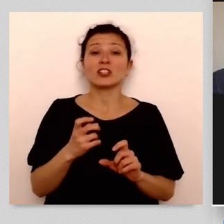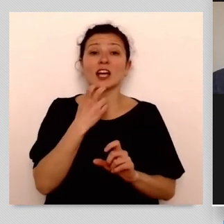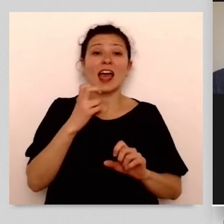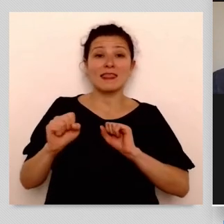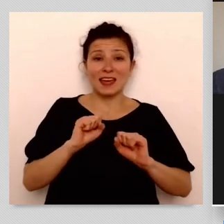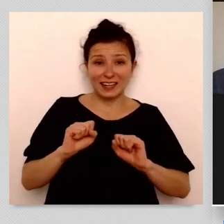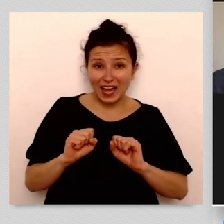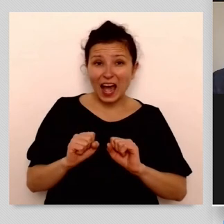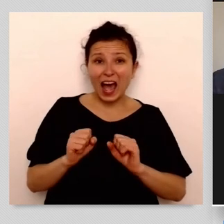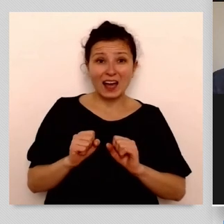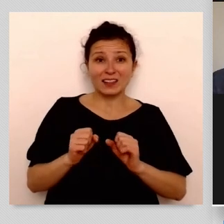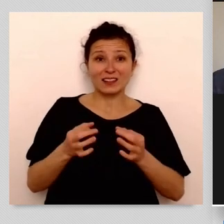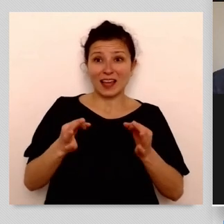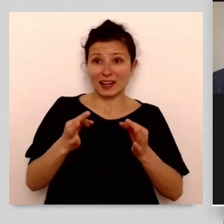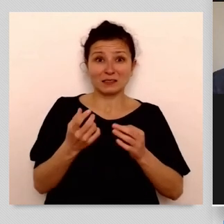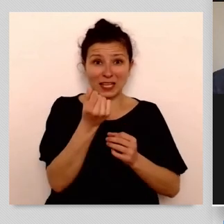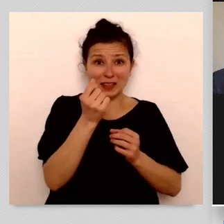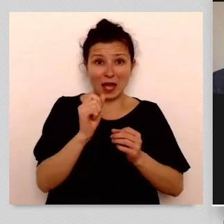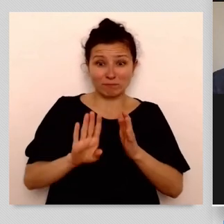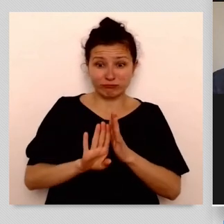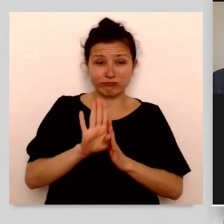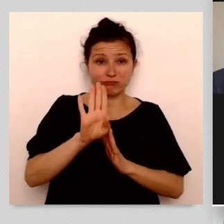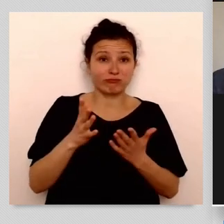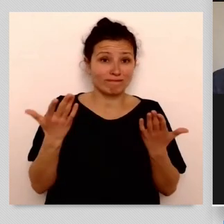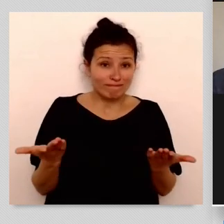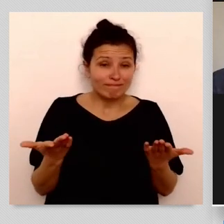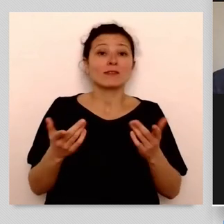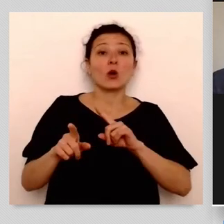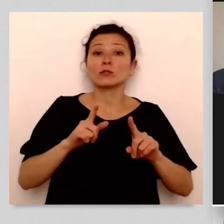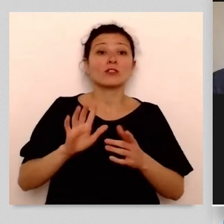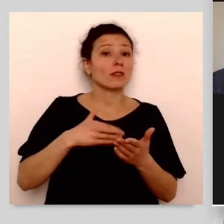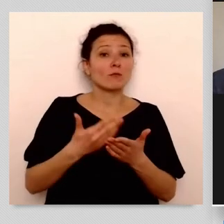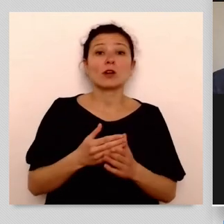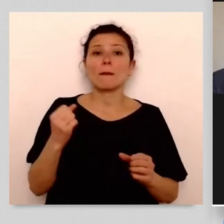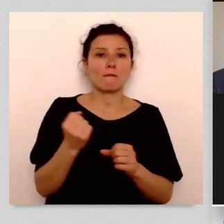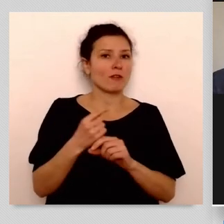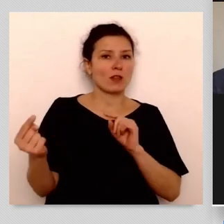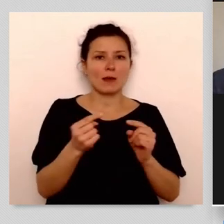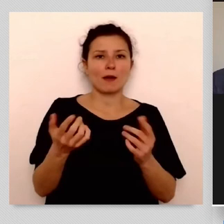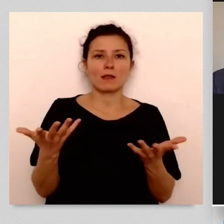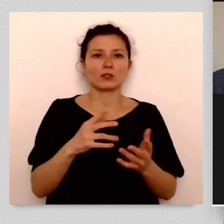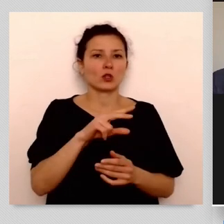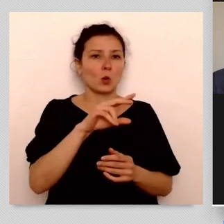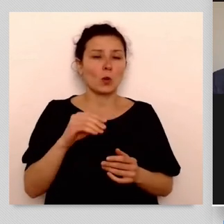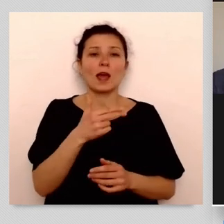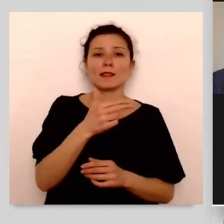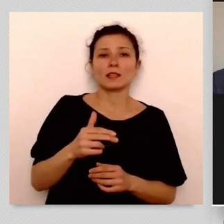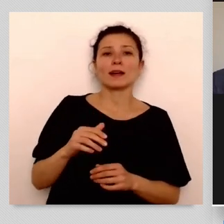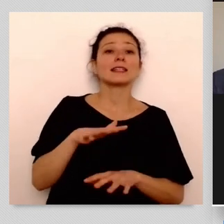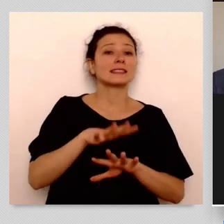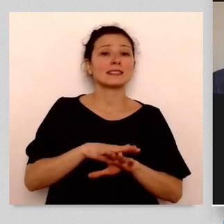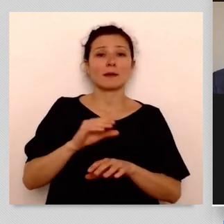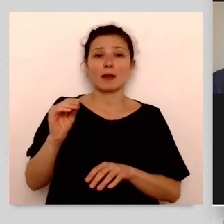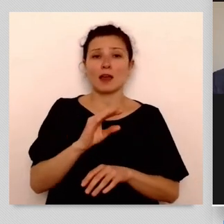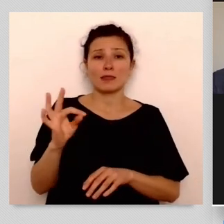są takie jak dzisiaj, oznacza na przykład poważną debatę w Unii Europejskiej na temat systemu ETS. Czy